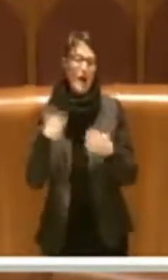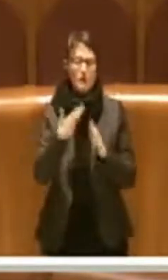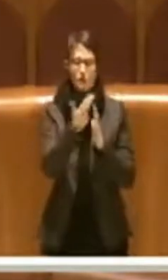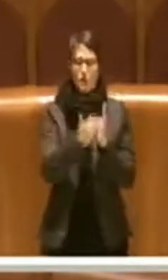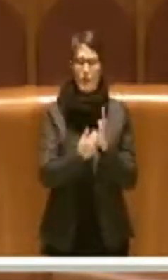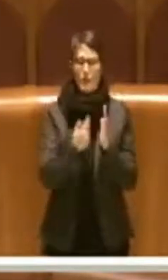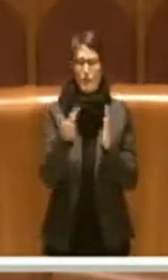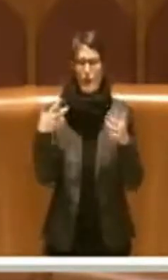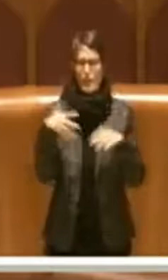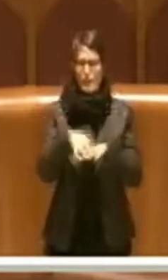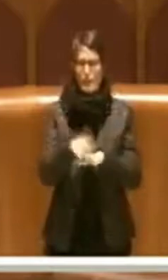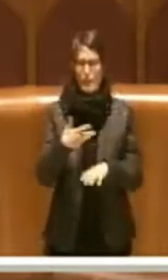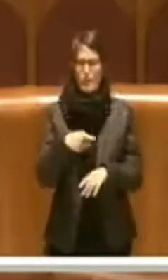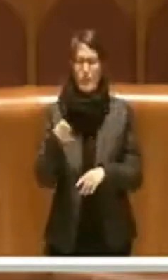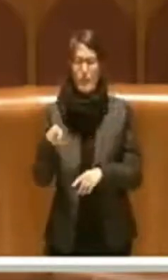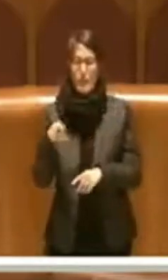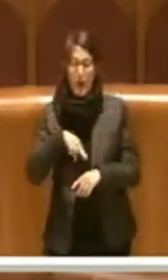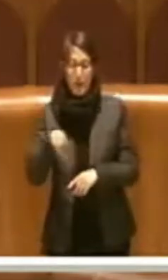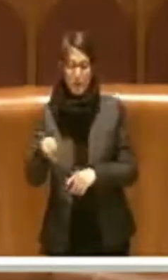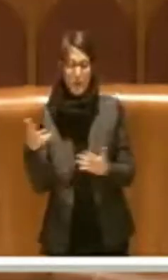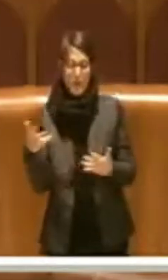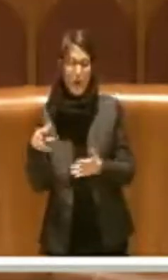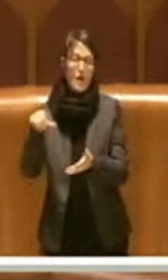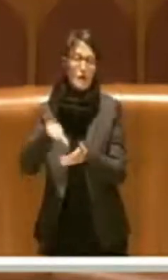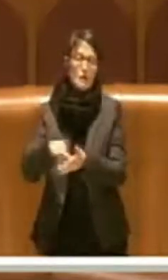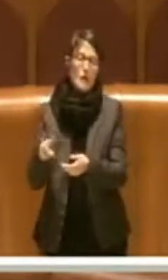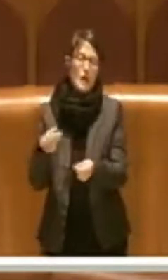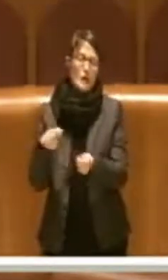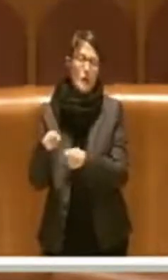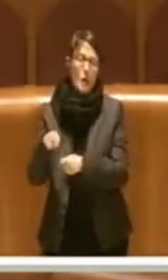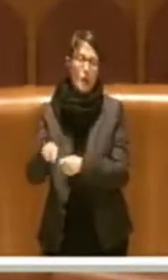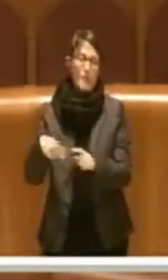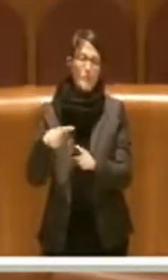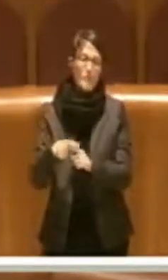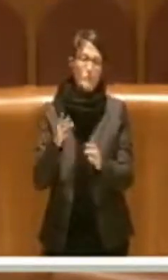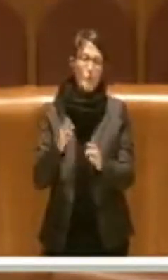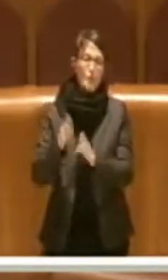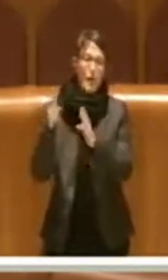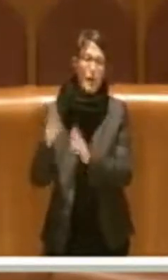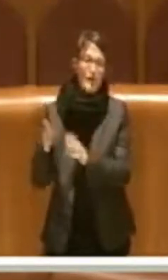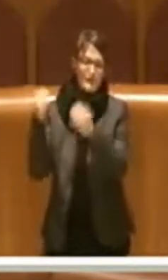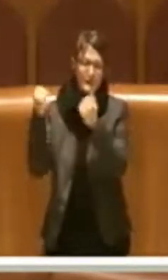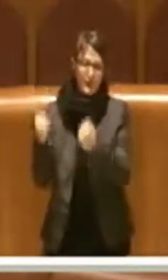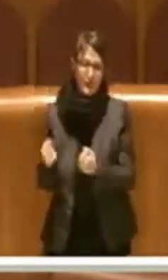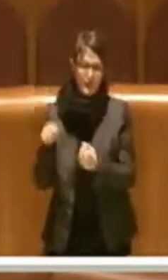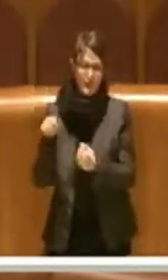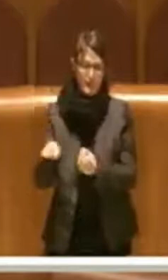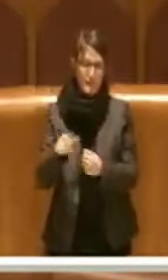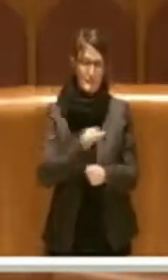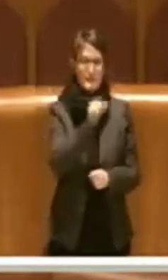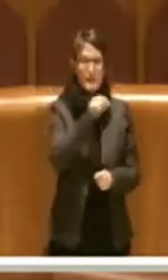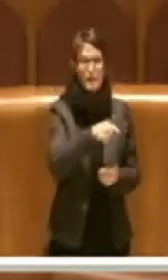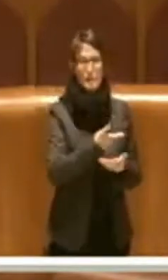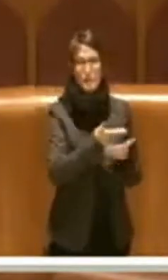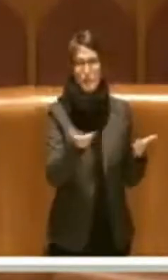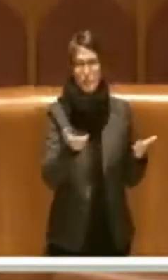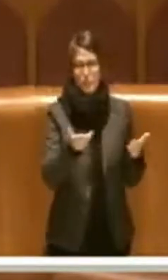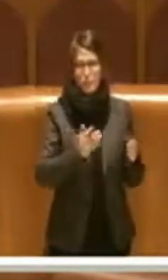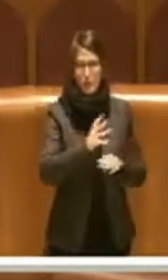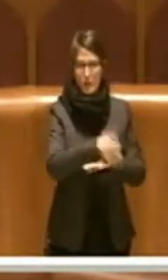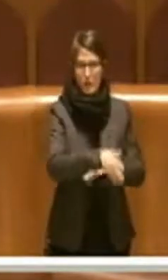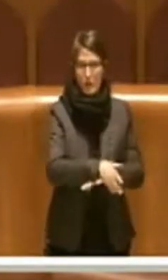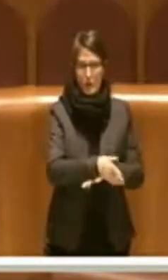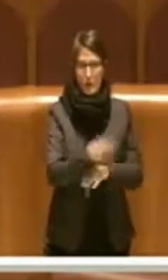vale a dire il centro commerciale e le palazzine residenziali, proprio per assicurare ai cittadini